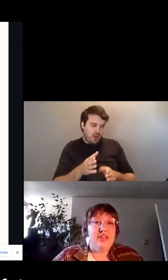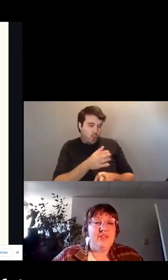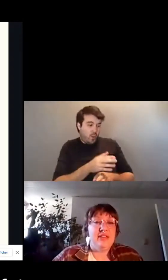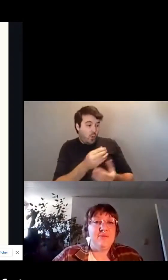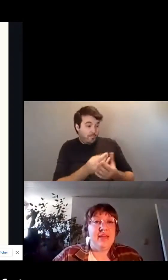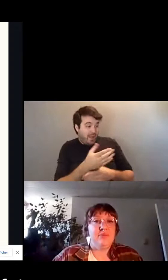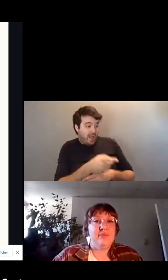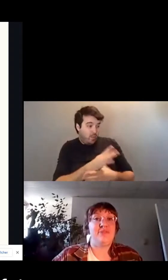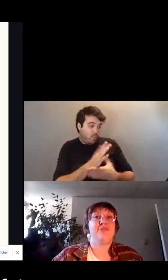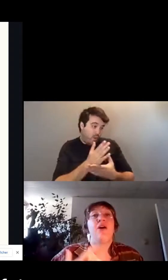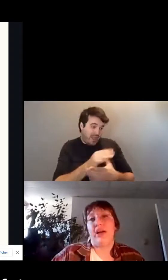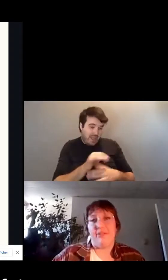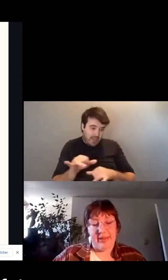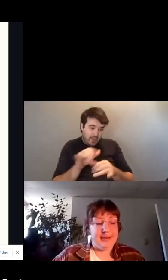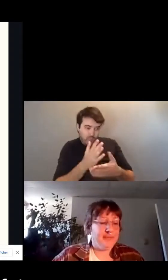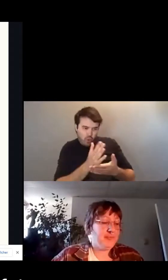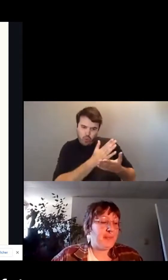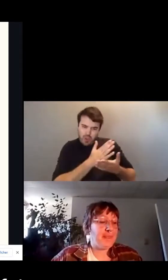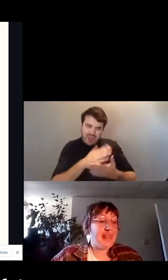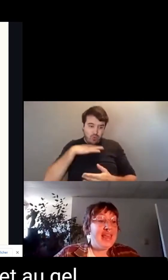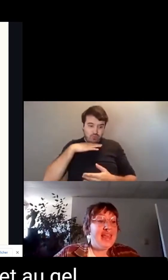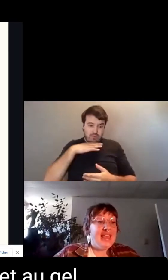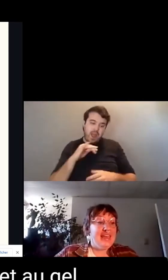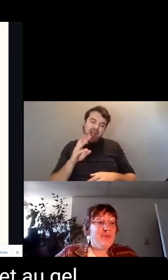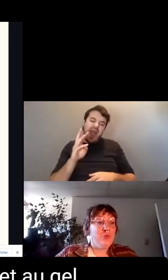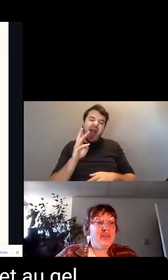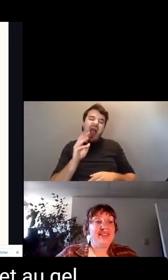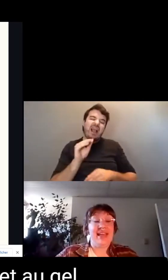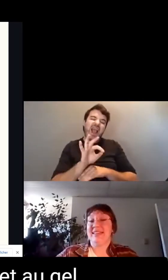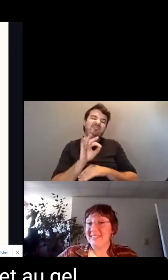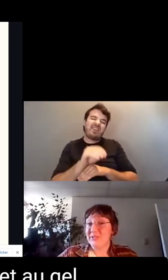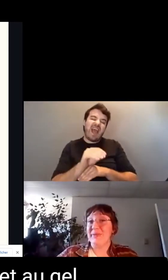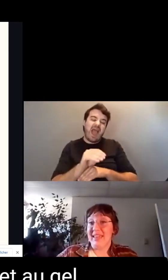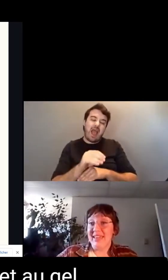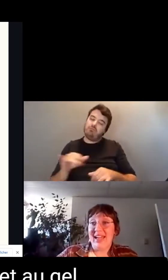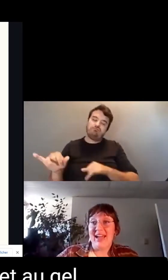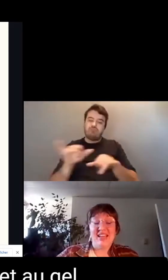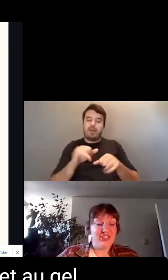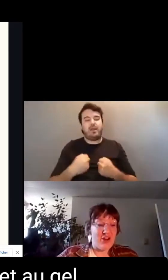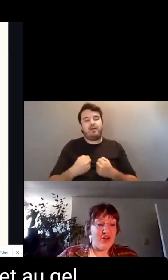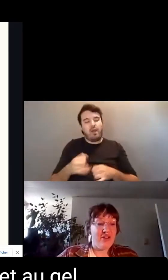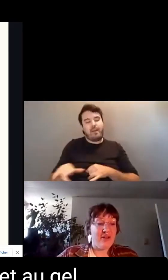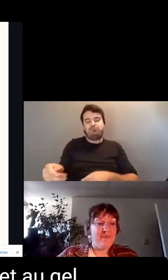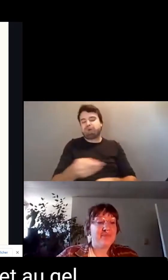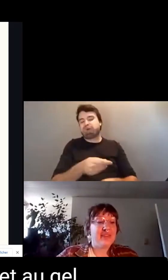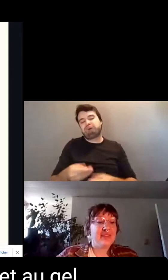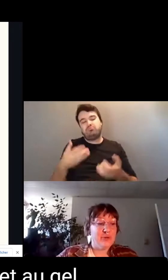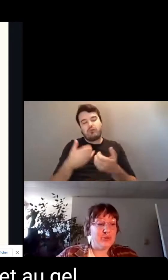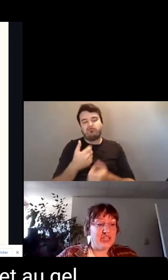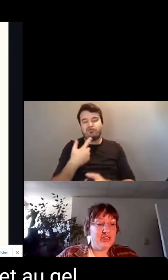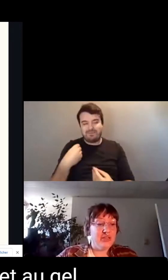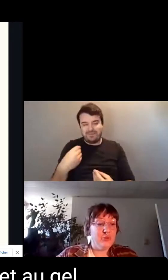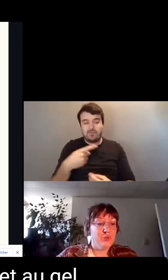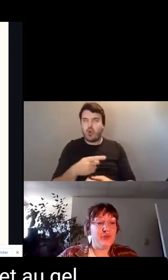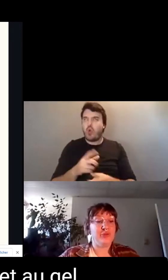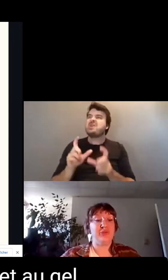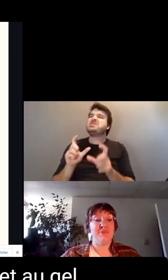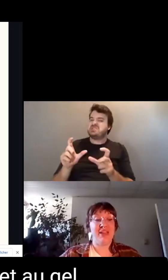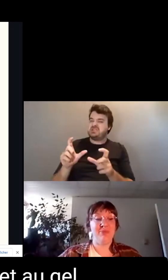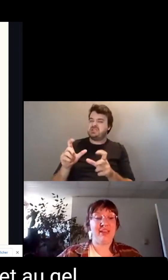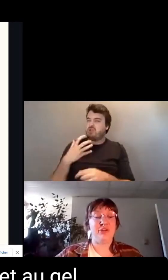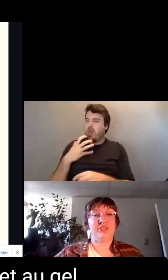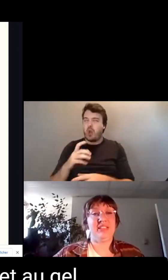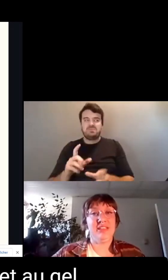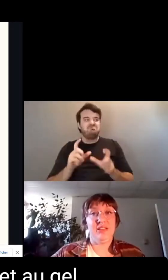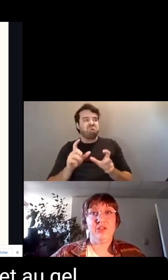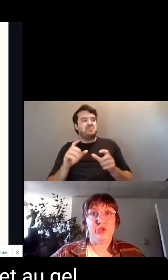engrais, vous avez les mêmes efforts à faire. Et puis, ça résiste bien à la chaleur et au gel. Puis, vous pouvez